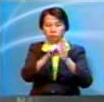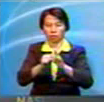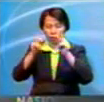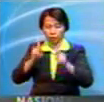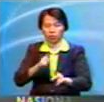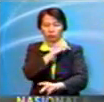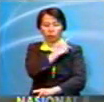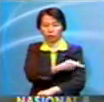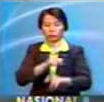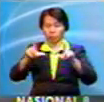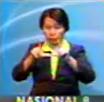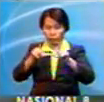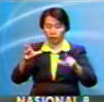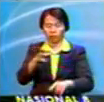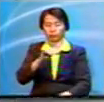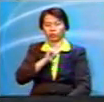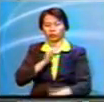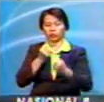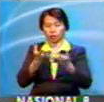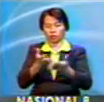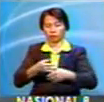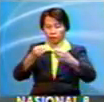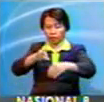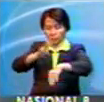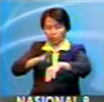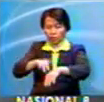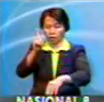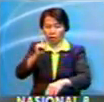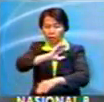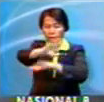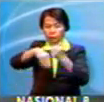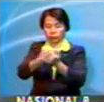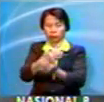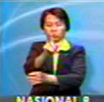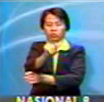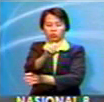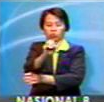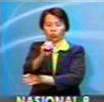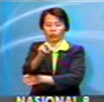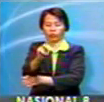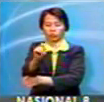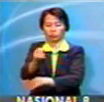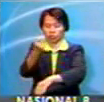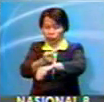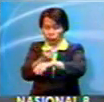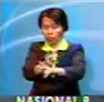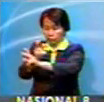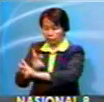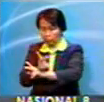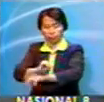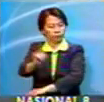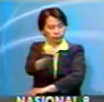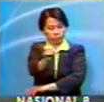berkuasa lesen, dan saya ingin memberi amaran juga kepada semua tontor-tontor yang ditugaskan untuk menjaga ini untuk